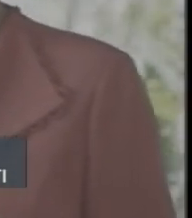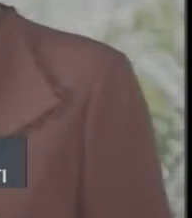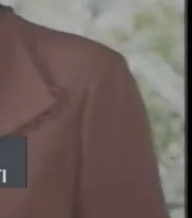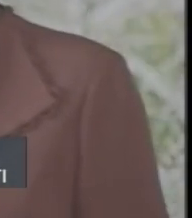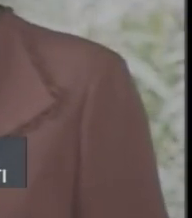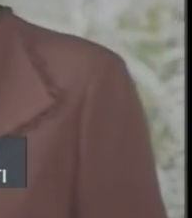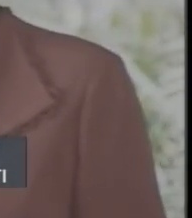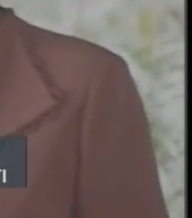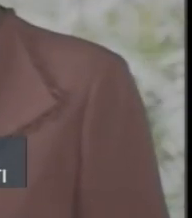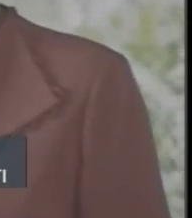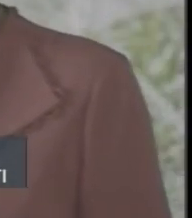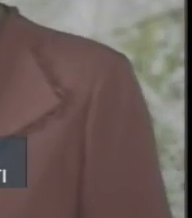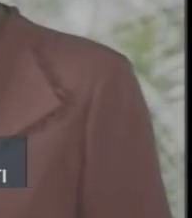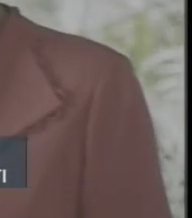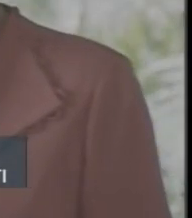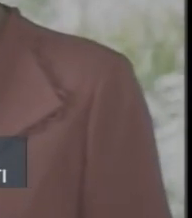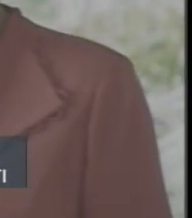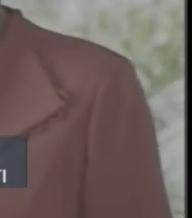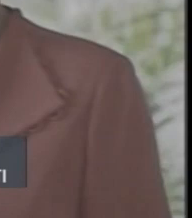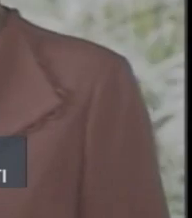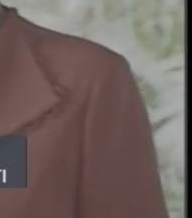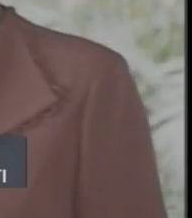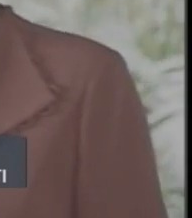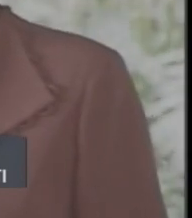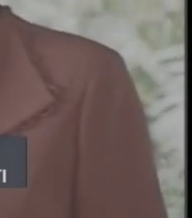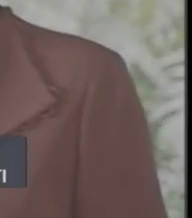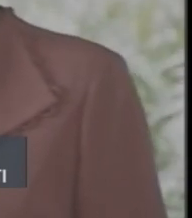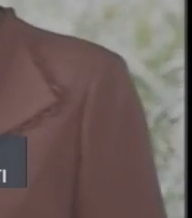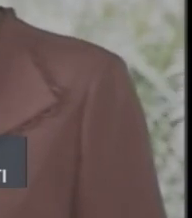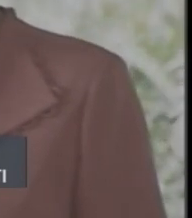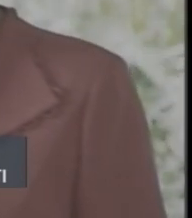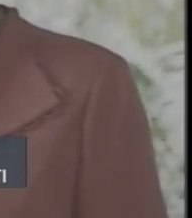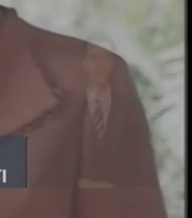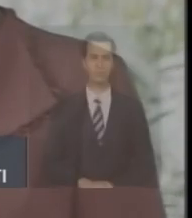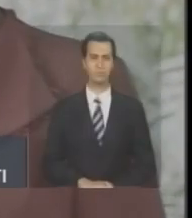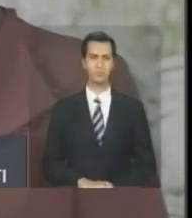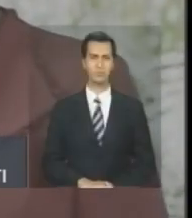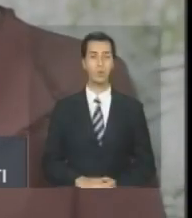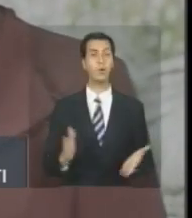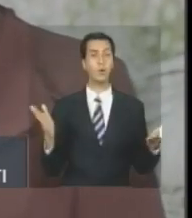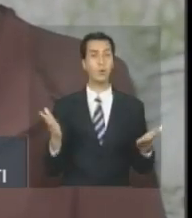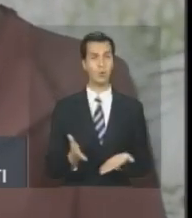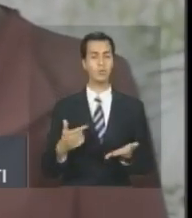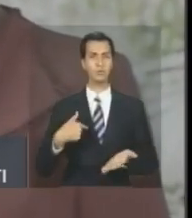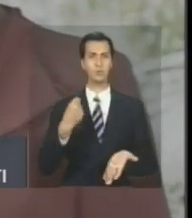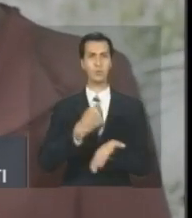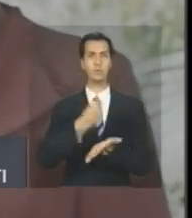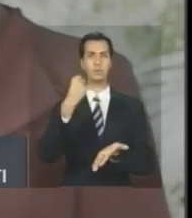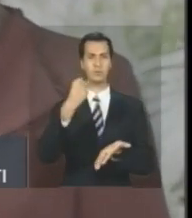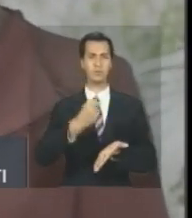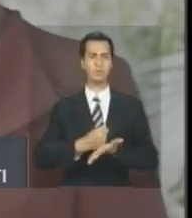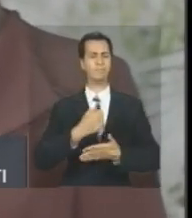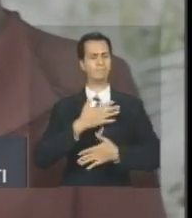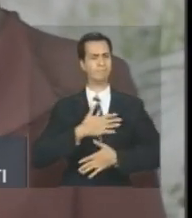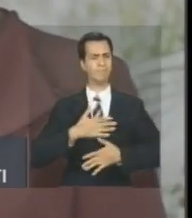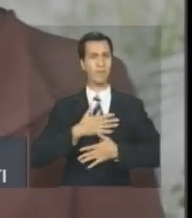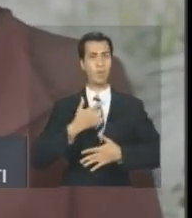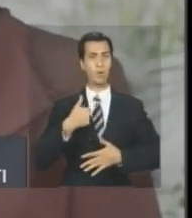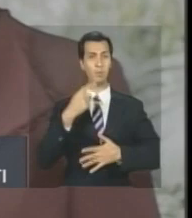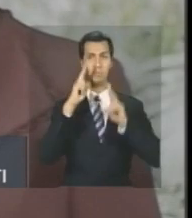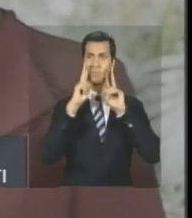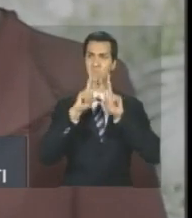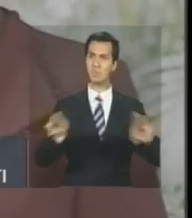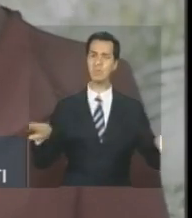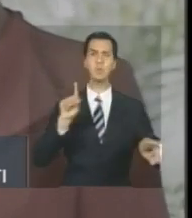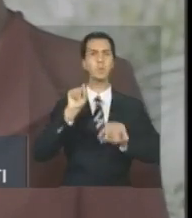le processus de développement haïtien. Hoje eu constatei com satisfação os avanços